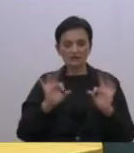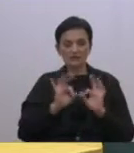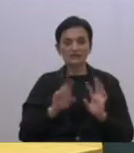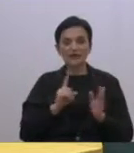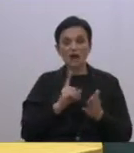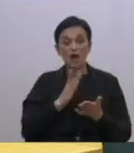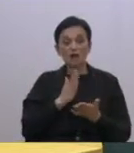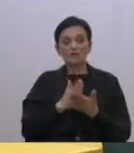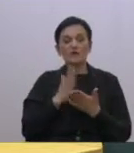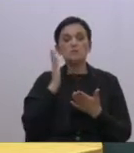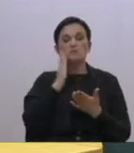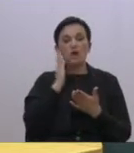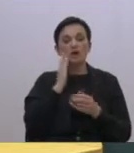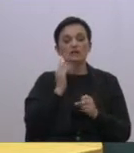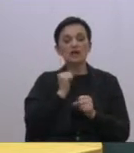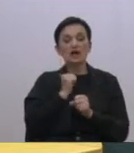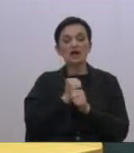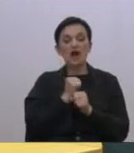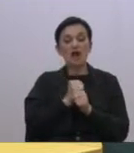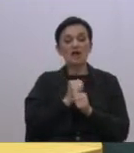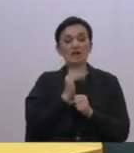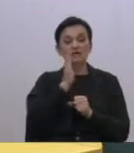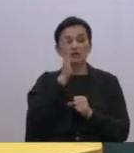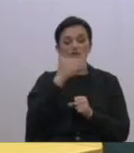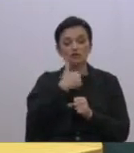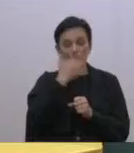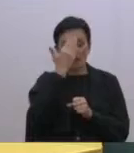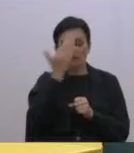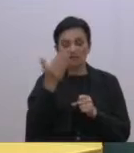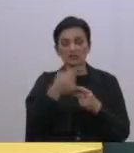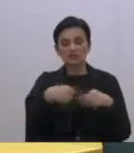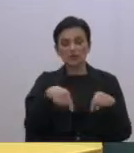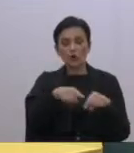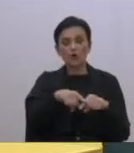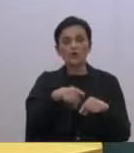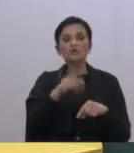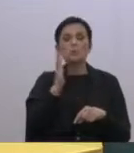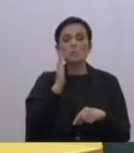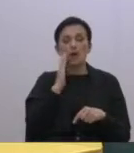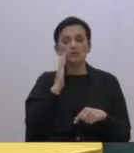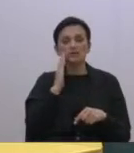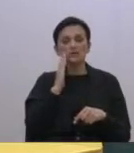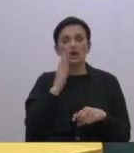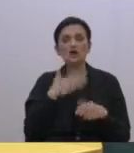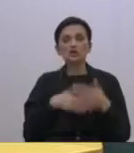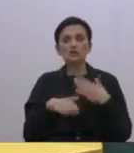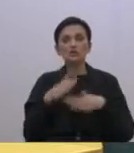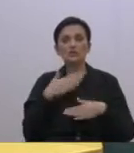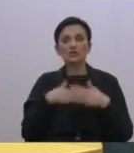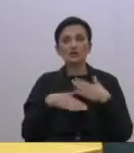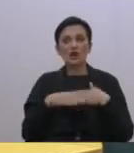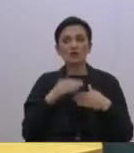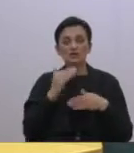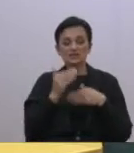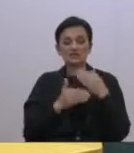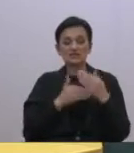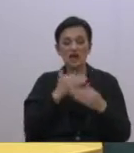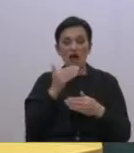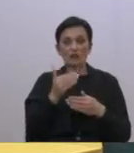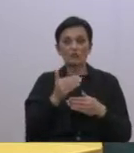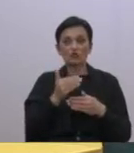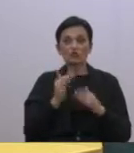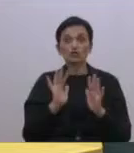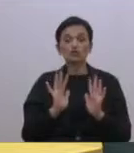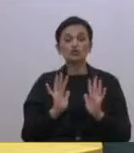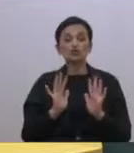გვაქვს მართლა გასაკეთებელი ჩვენ საზოგადოებას, რომ მართლა გვიხაროდეს ის წარმატებები, რომელსაც შემთხვევით